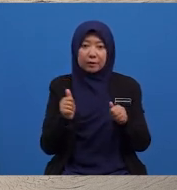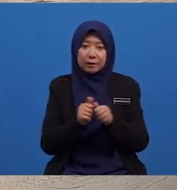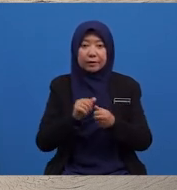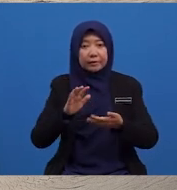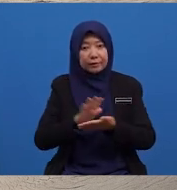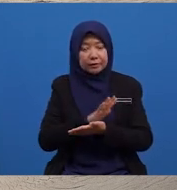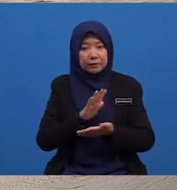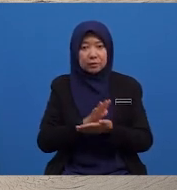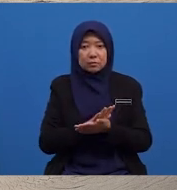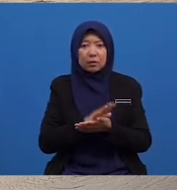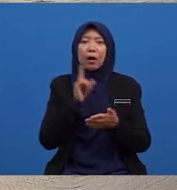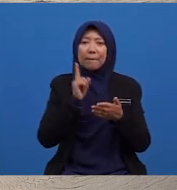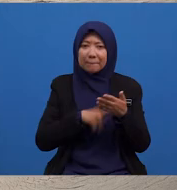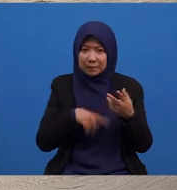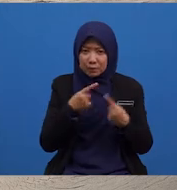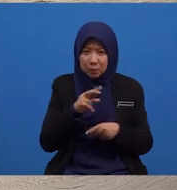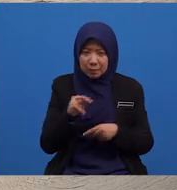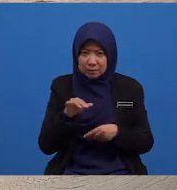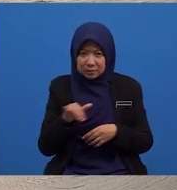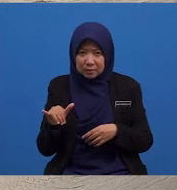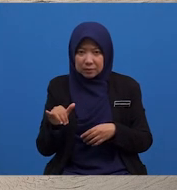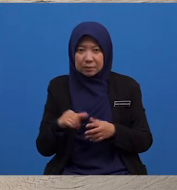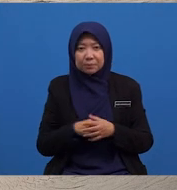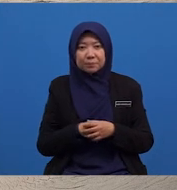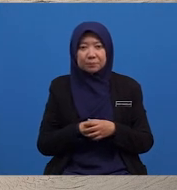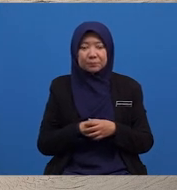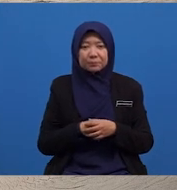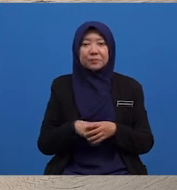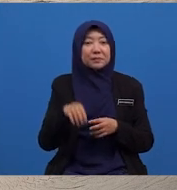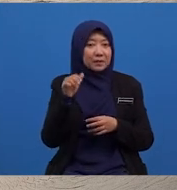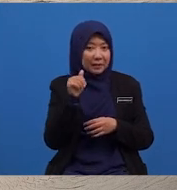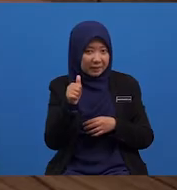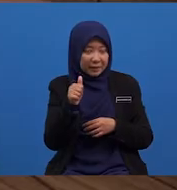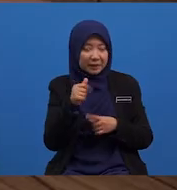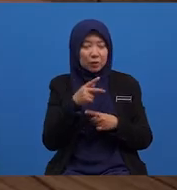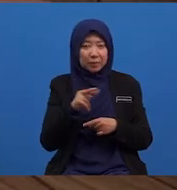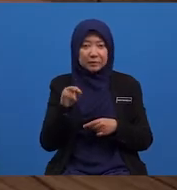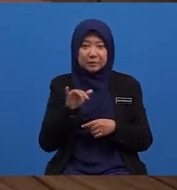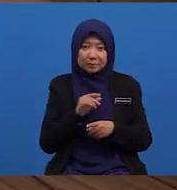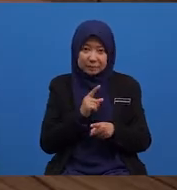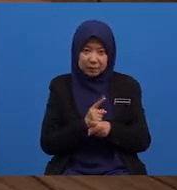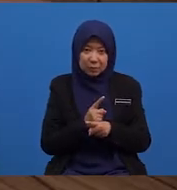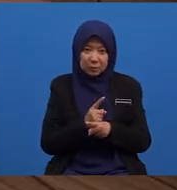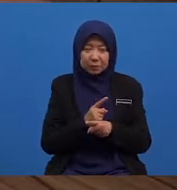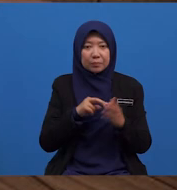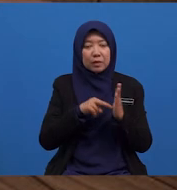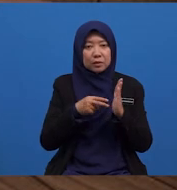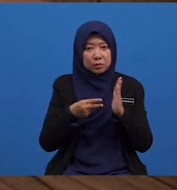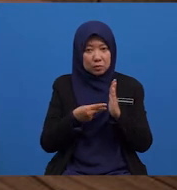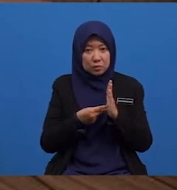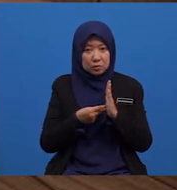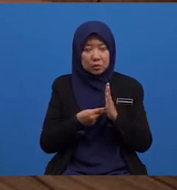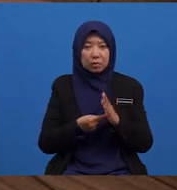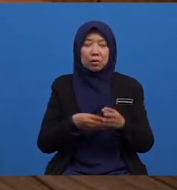murid-murid? Betul, tepat sekali. A ialah jawapan yang tepat. Maksud peribahasa ini ialah